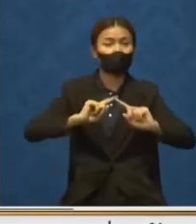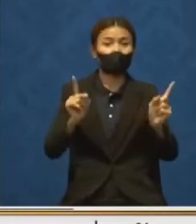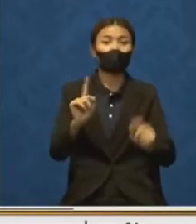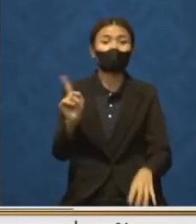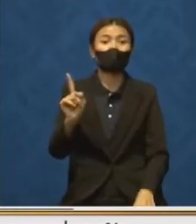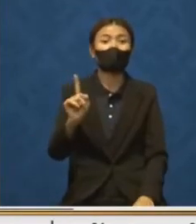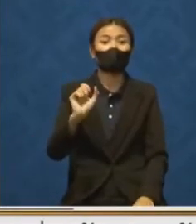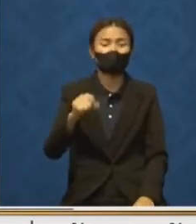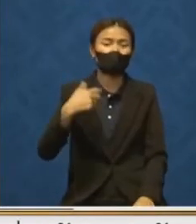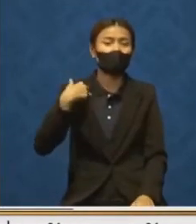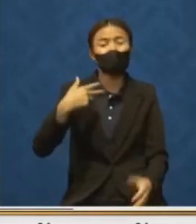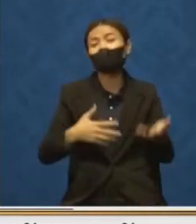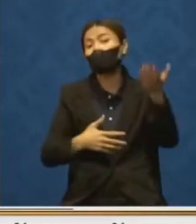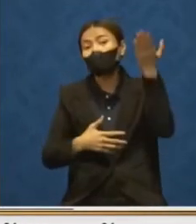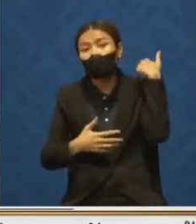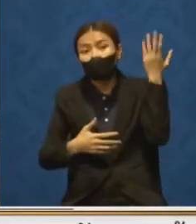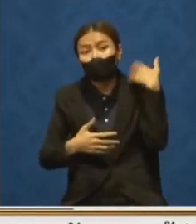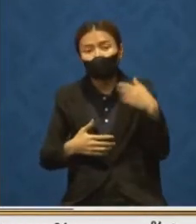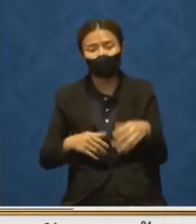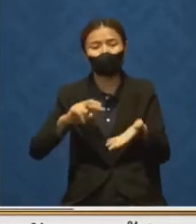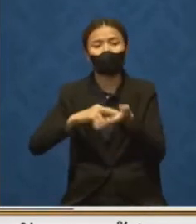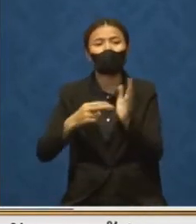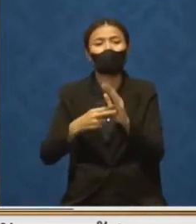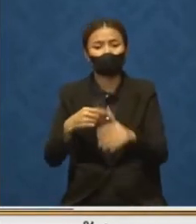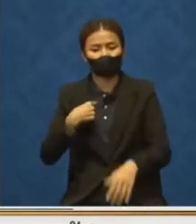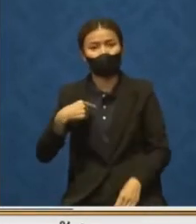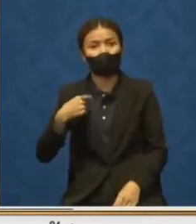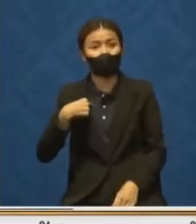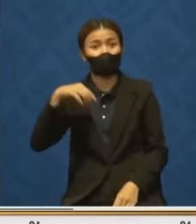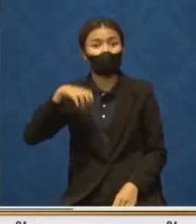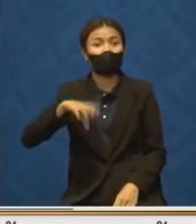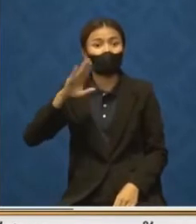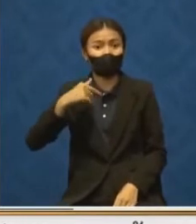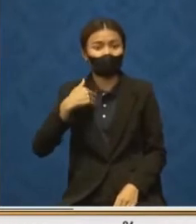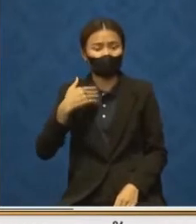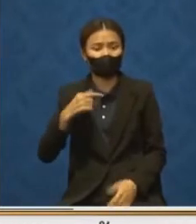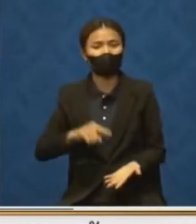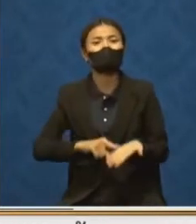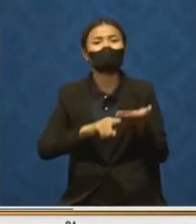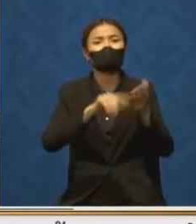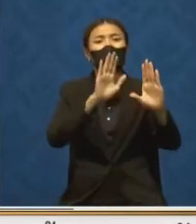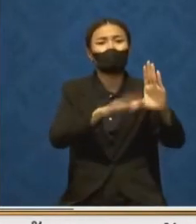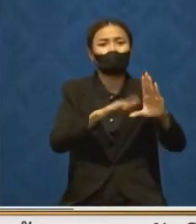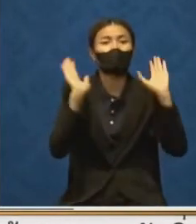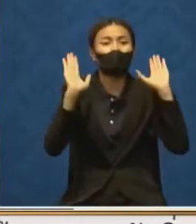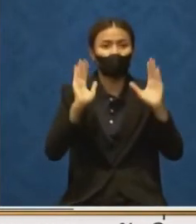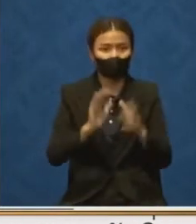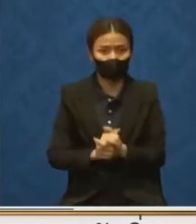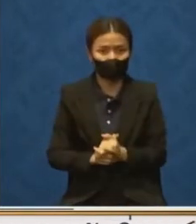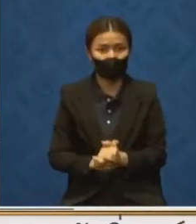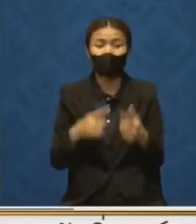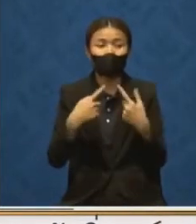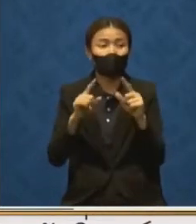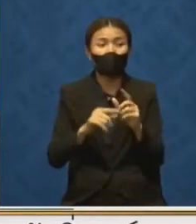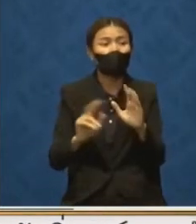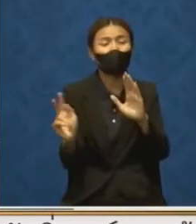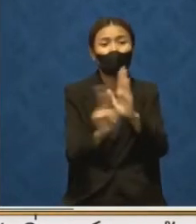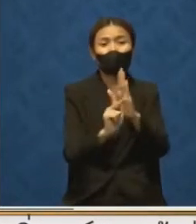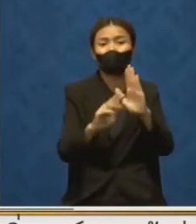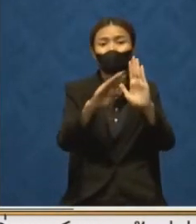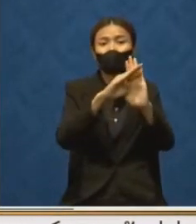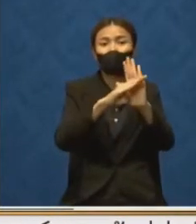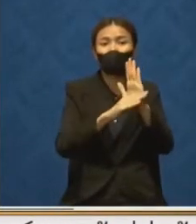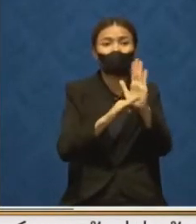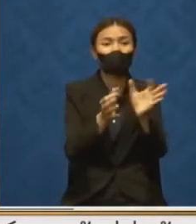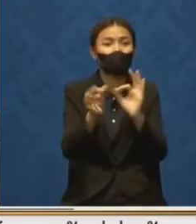มฮะก็คือว่าแค่ขึ้นทะเบียนไม่ได้กำหนดสเปคถ้าขึ้นทะเบียนถือว่าใช้ได้เราบอกว่าถ้าเป็นอย่างนั้น